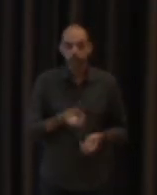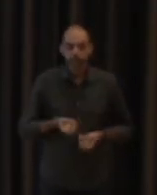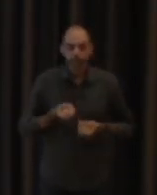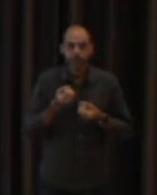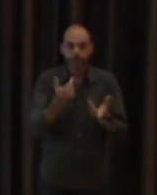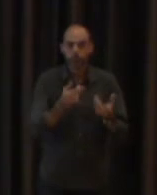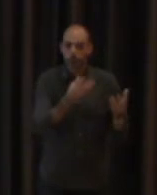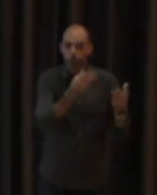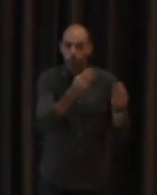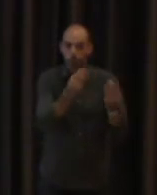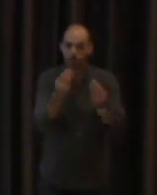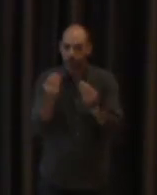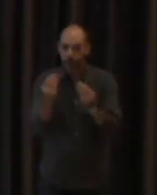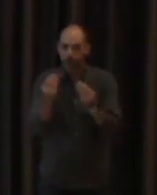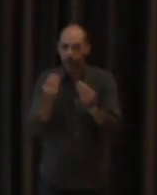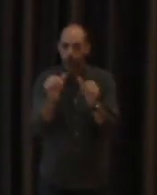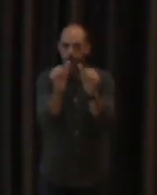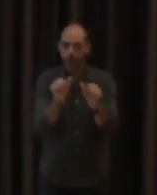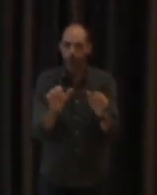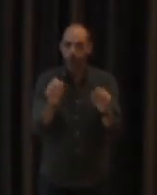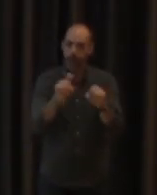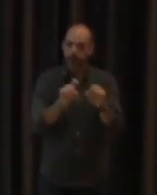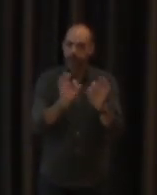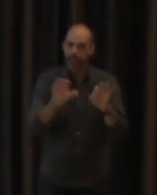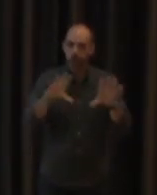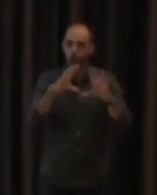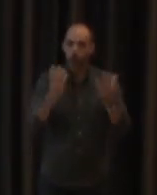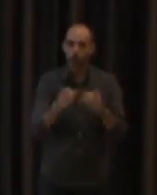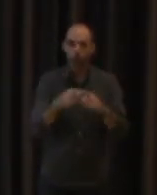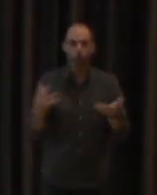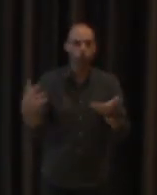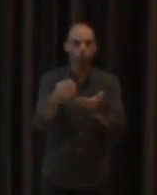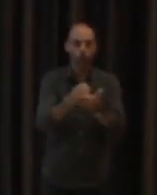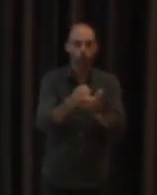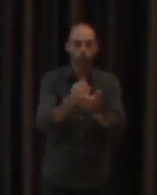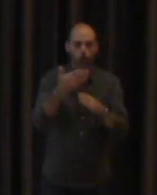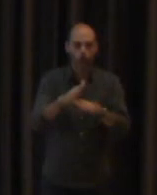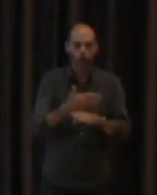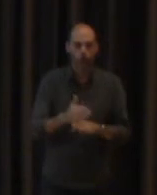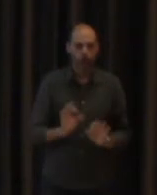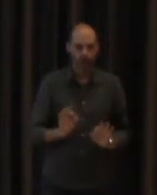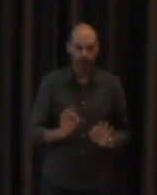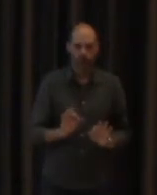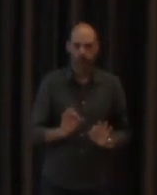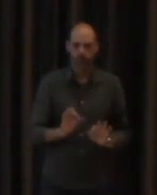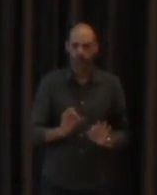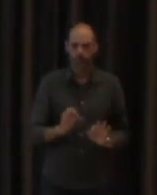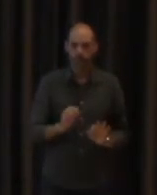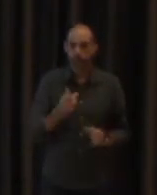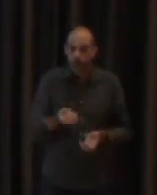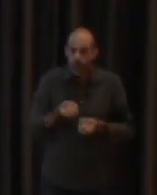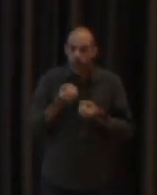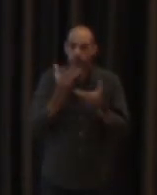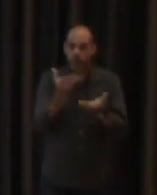d'una pluralitat d'entitats globalment, com un tot, i no pas distributivament. És a dir, el que